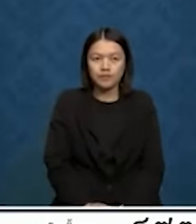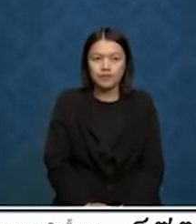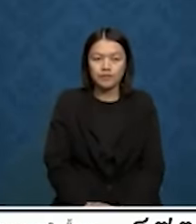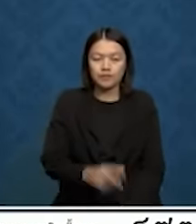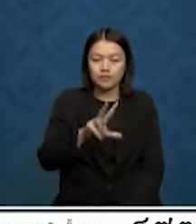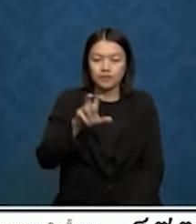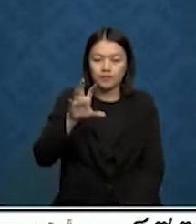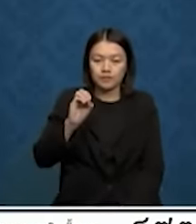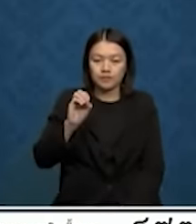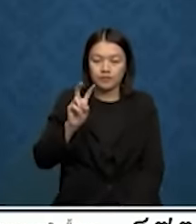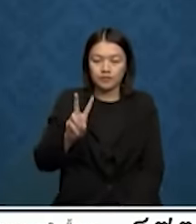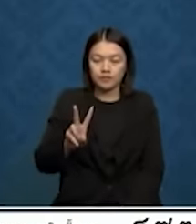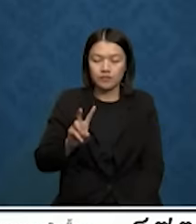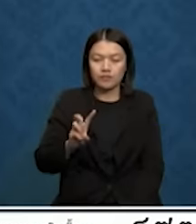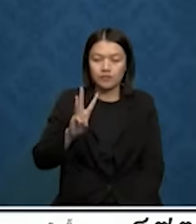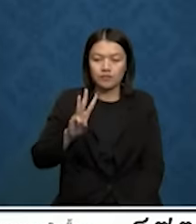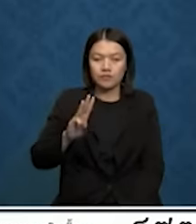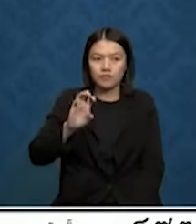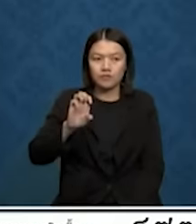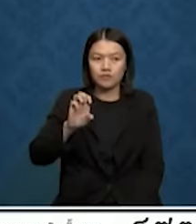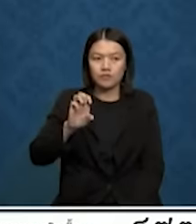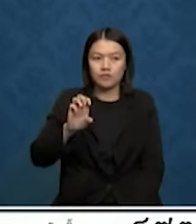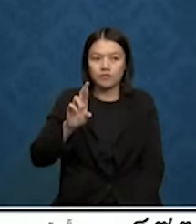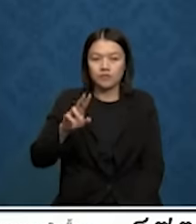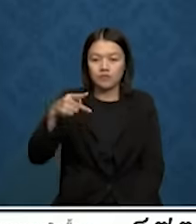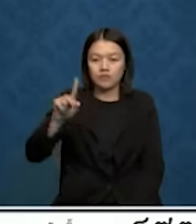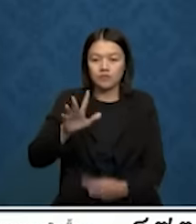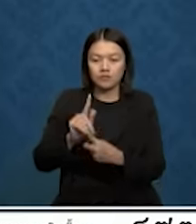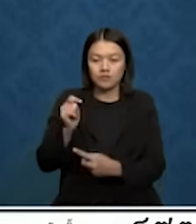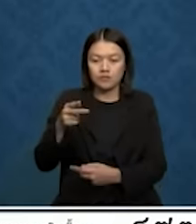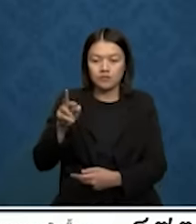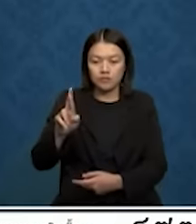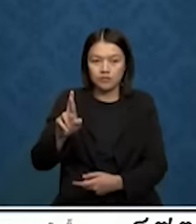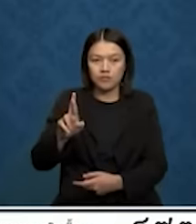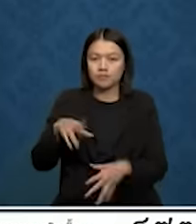352นายวีรพัฒน์คันทะ ไม่เห็นชอบครับ